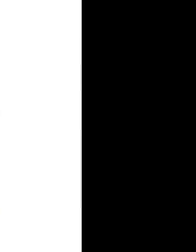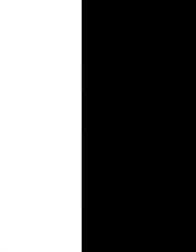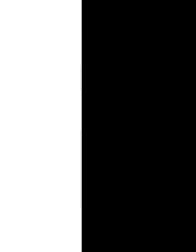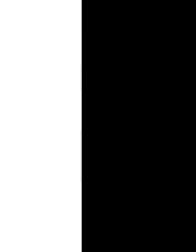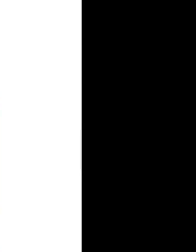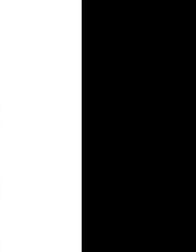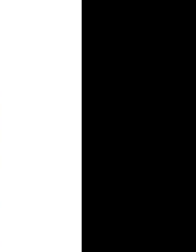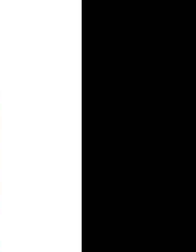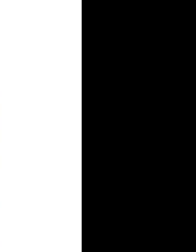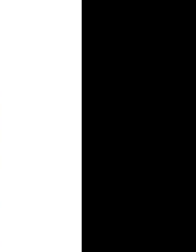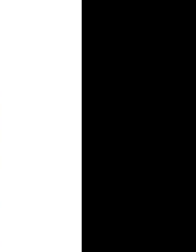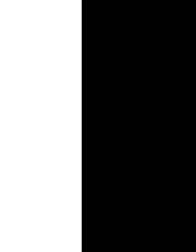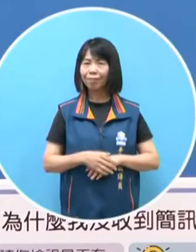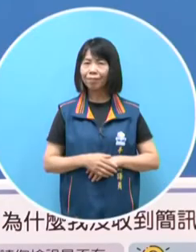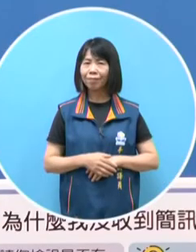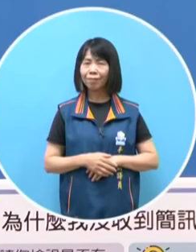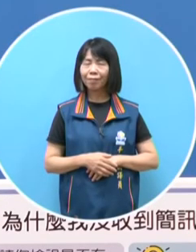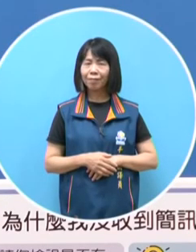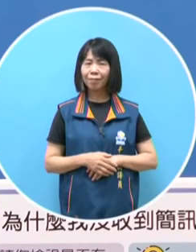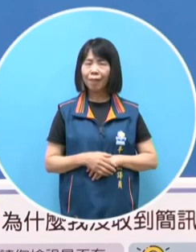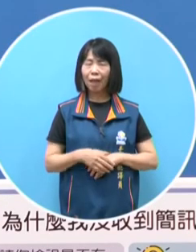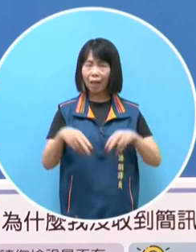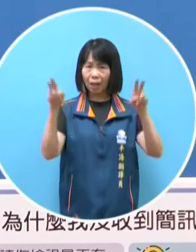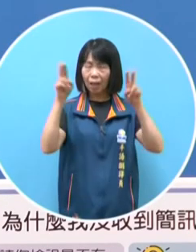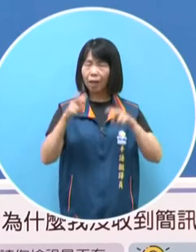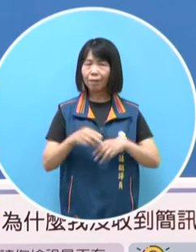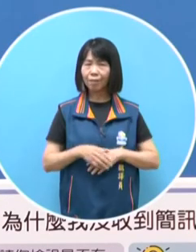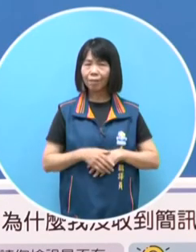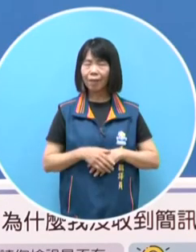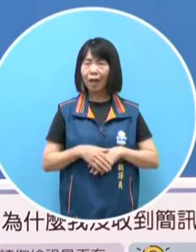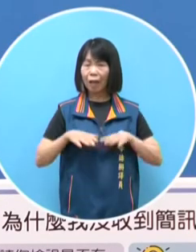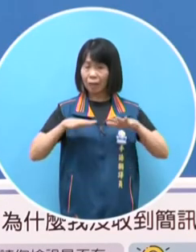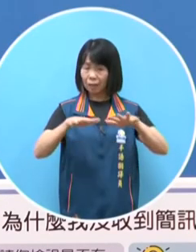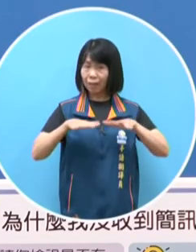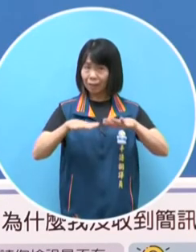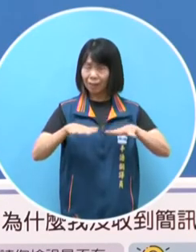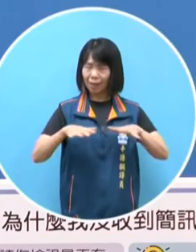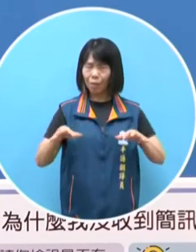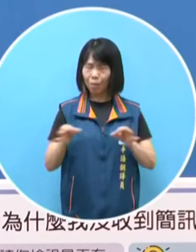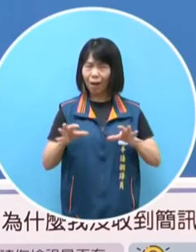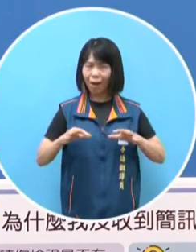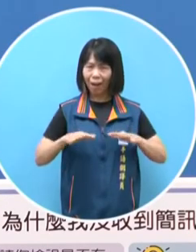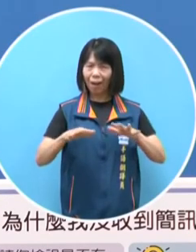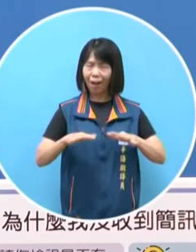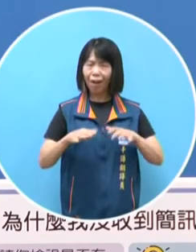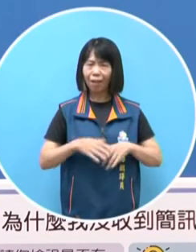在家庭做好准备，以备不时之需。记者林杰，花莲市采访报道。